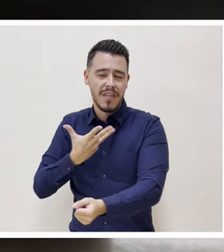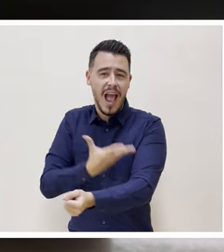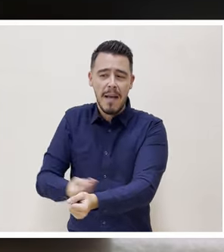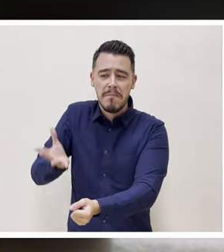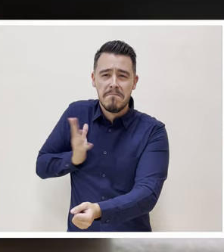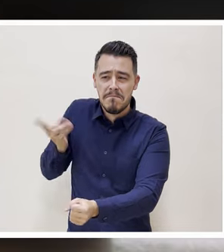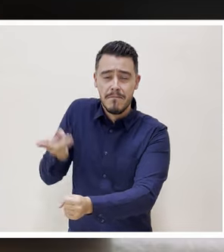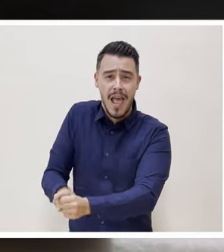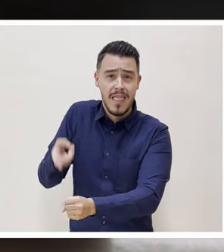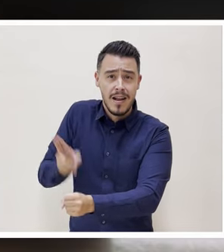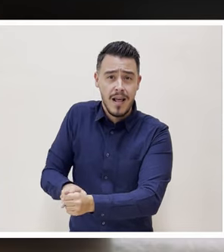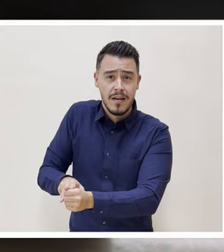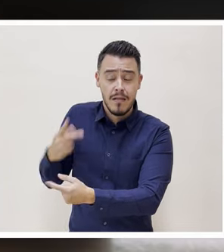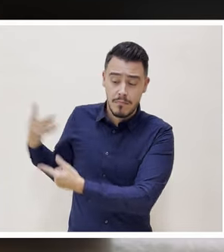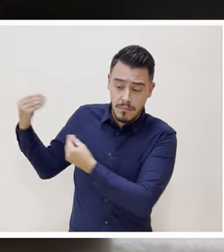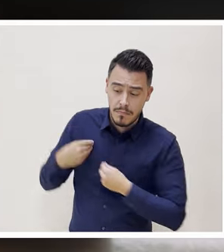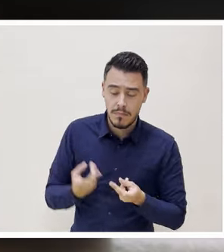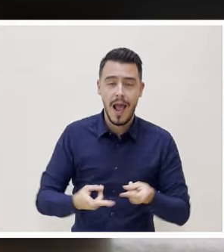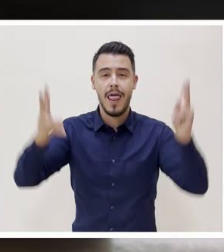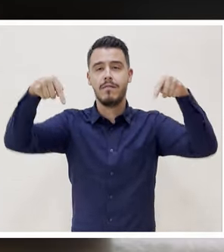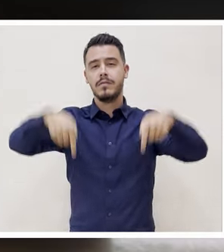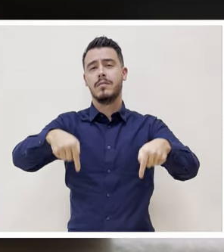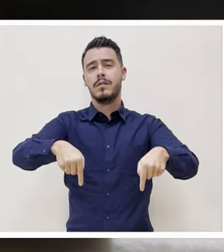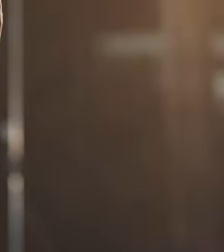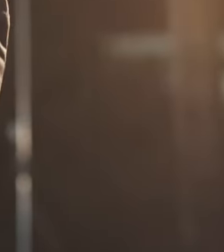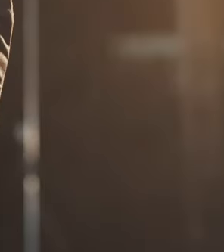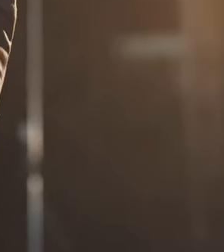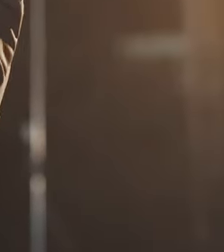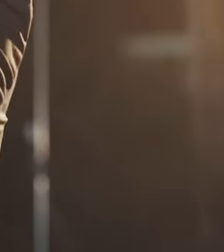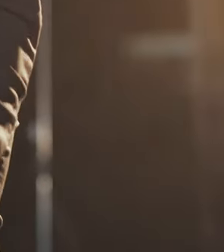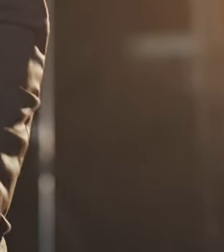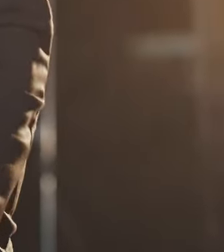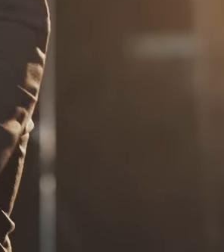που πάλεψαν για να είμαστε εμείς σήμερα ελεύθεροι.